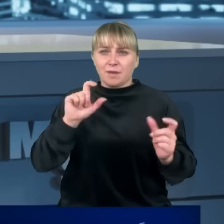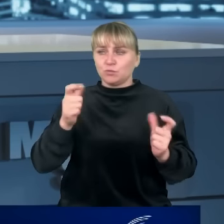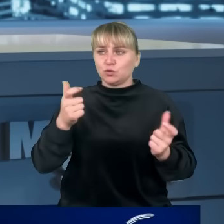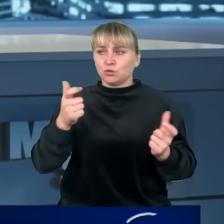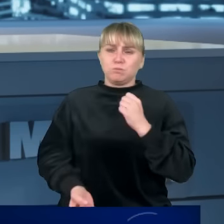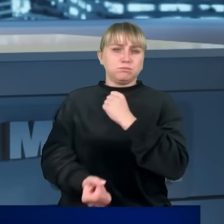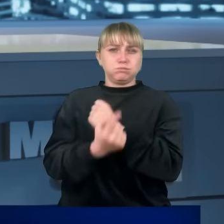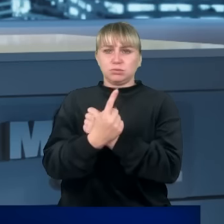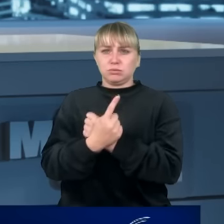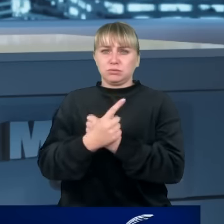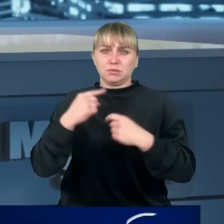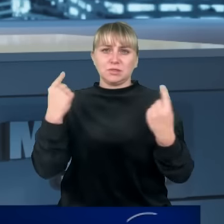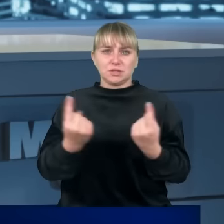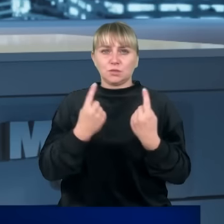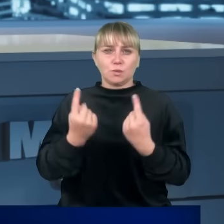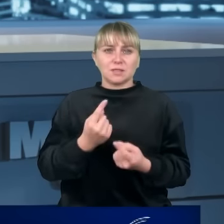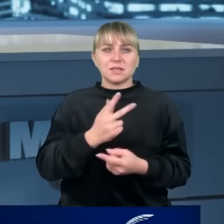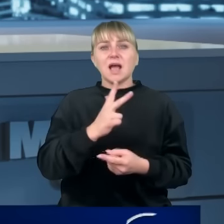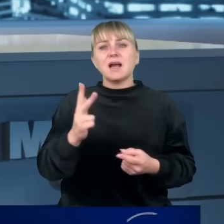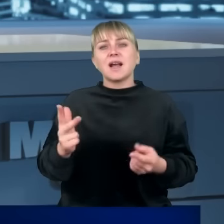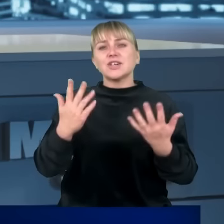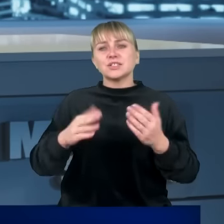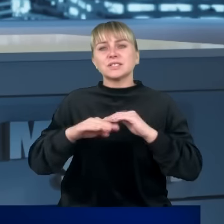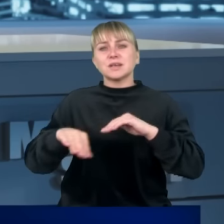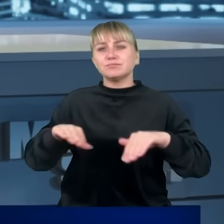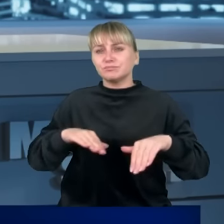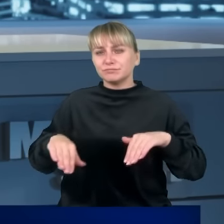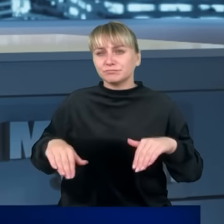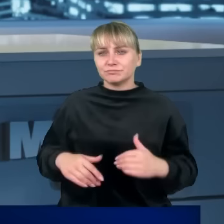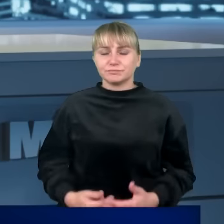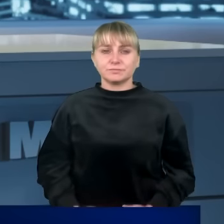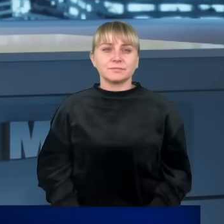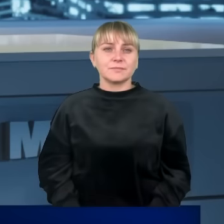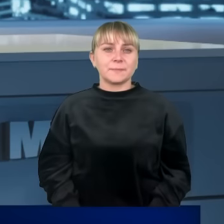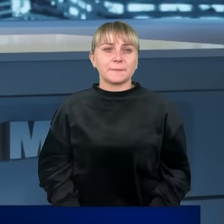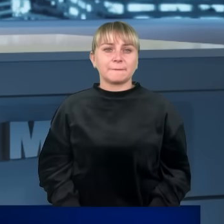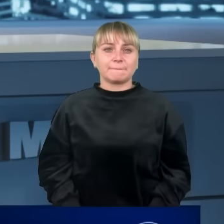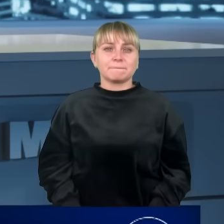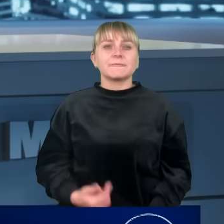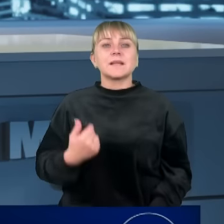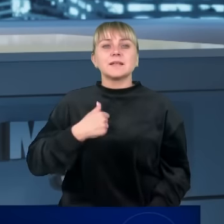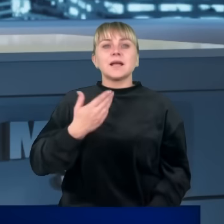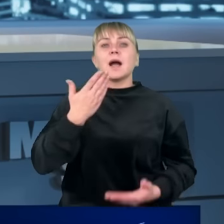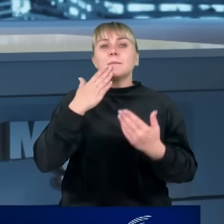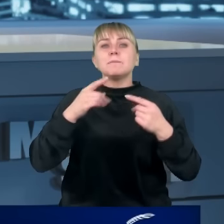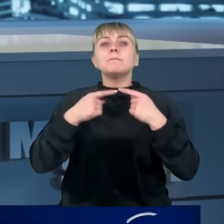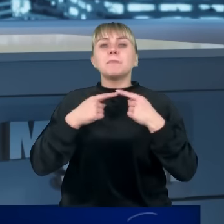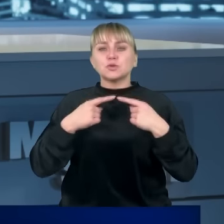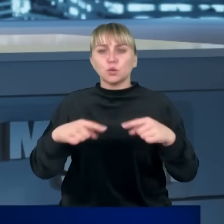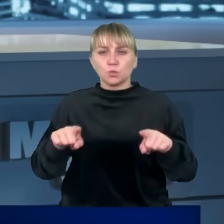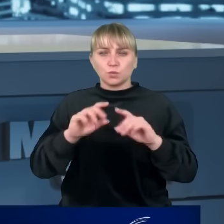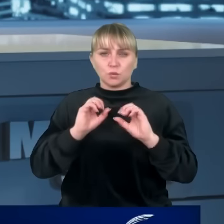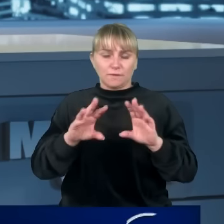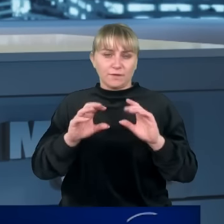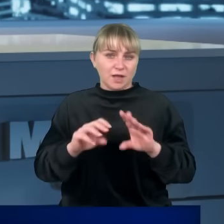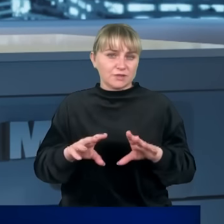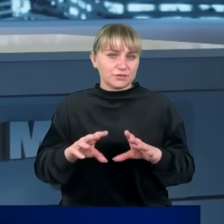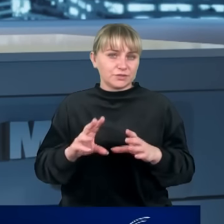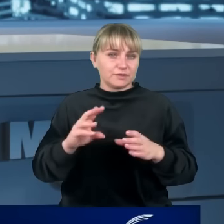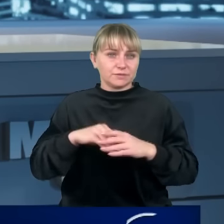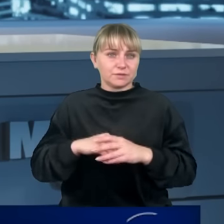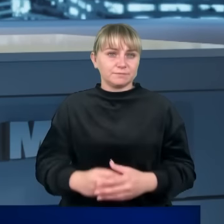my chcemy każdy... Ja panu to wytłumaczę każdy bardzo krótko, bo ja wiem, co się zadziało. Organizować świat dla samego